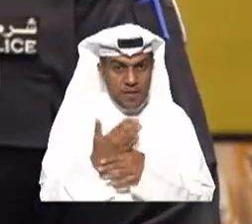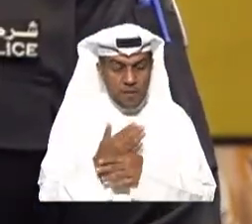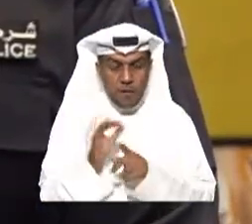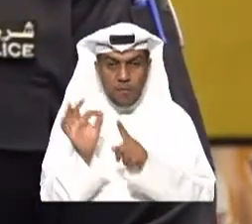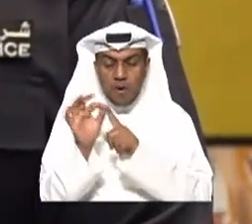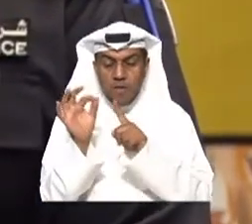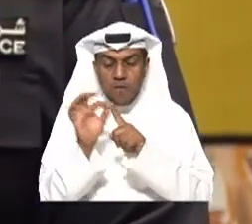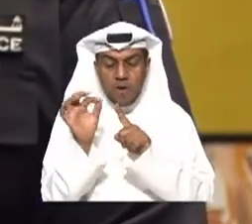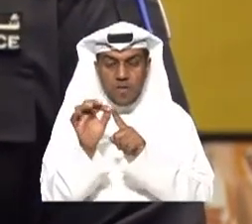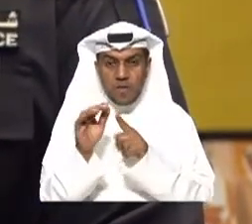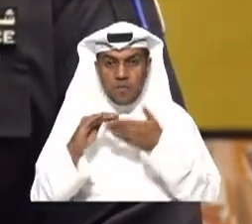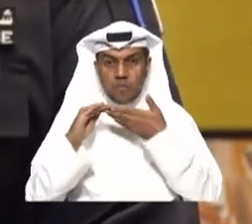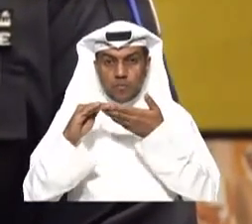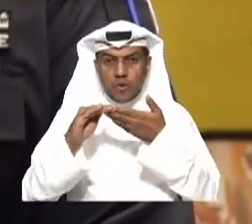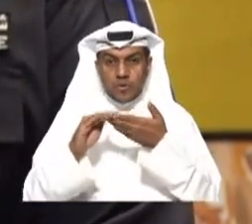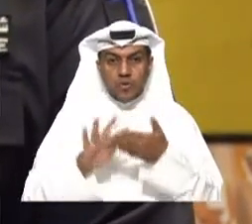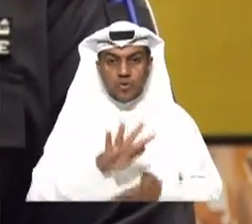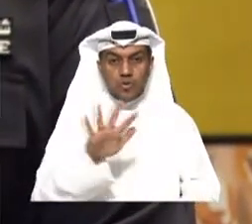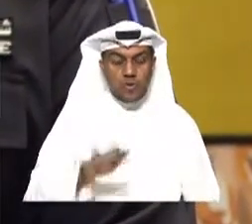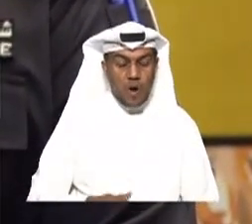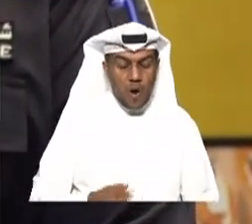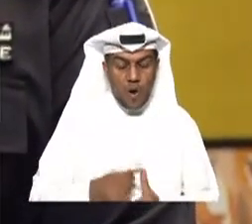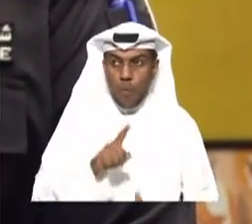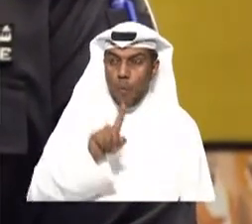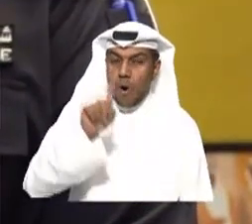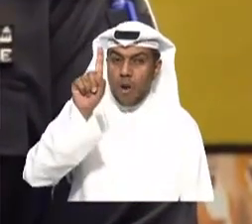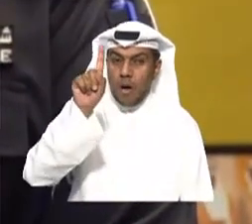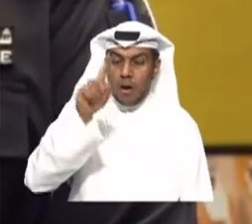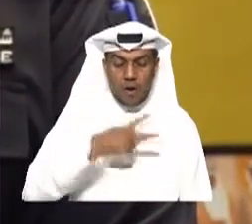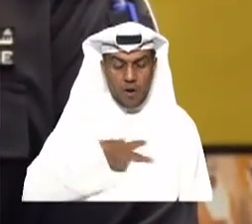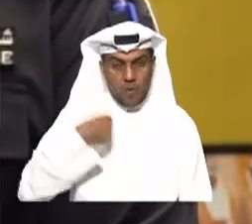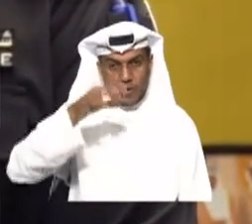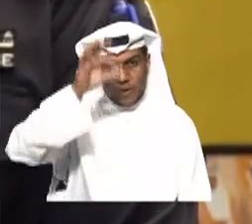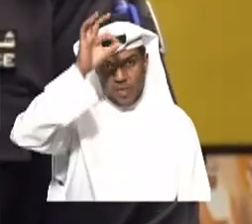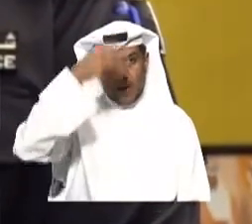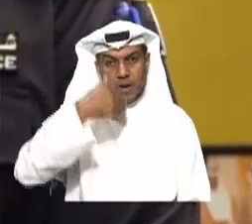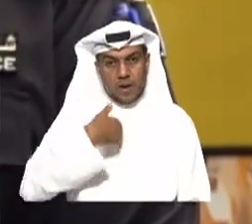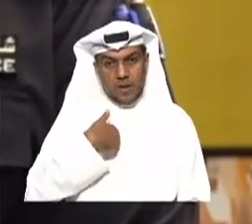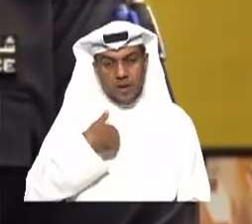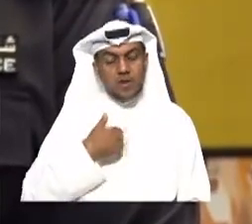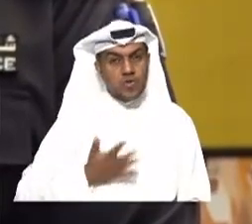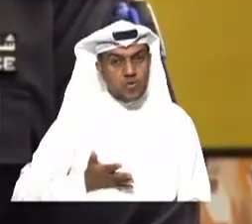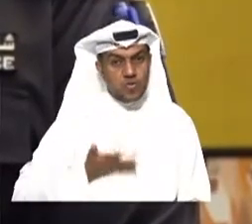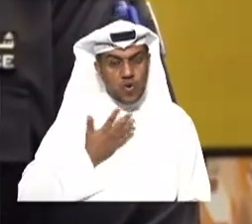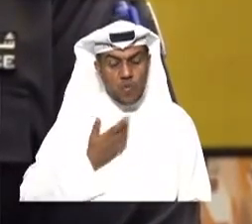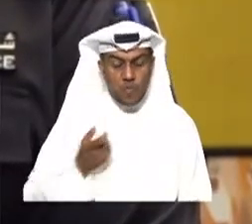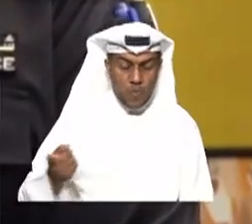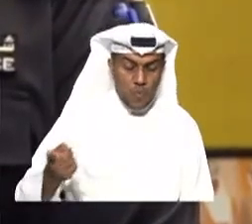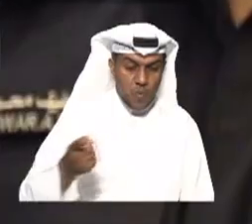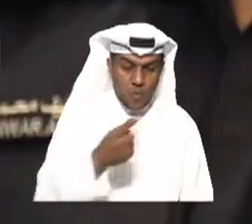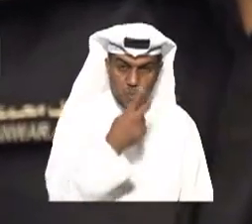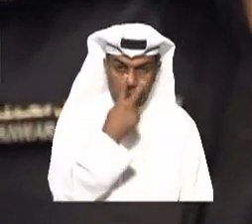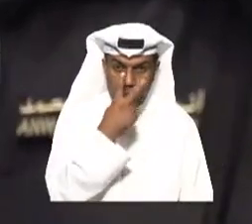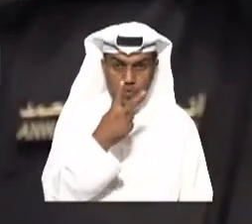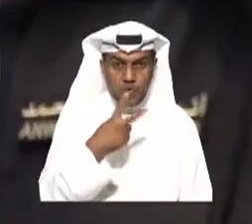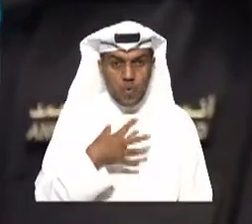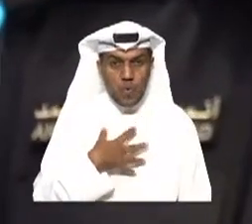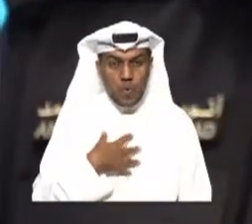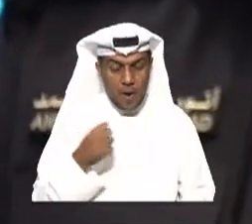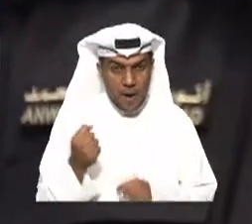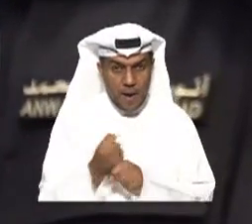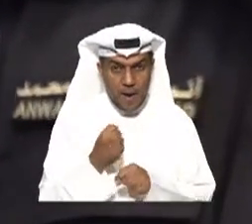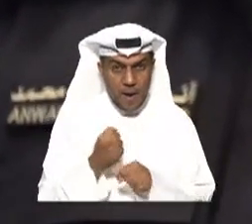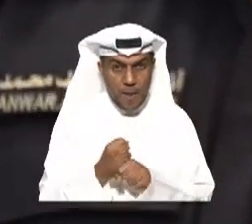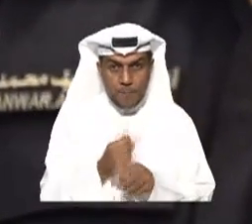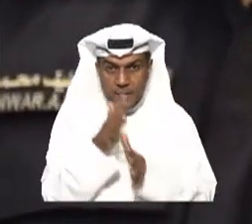وتعالى ثم خدمتهم هذا شرف لي أنا كوزير داخلية أتمنى ان تعملون هذا الحديث اللي